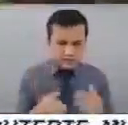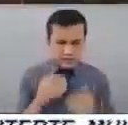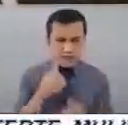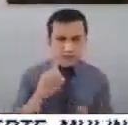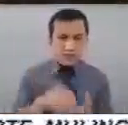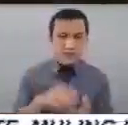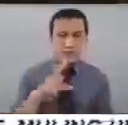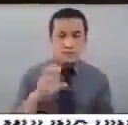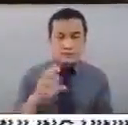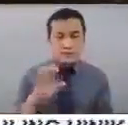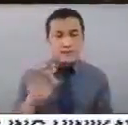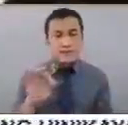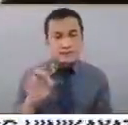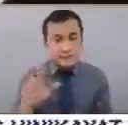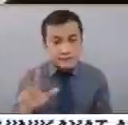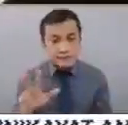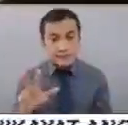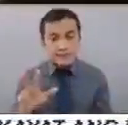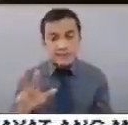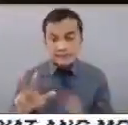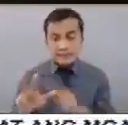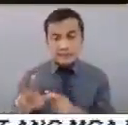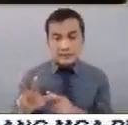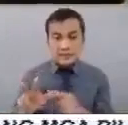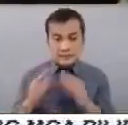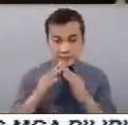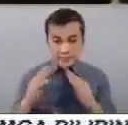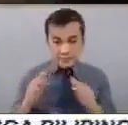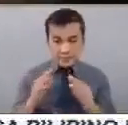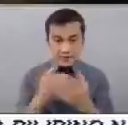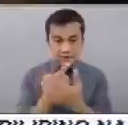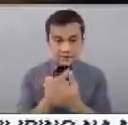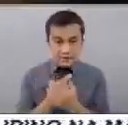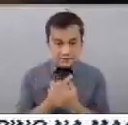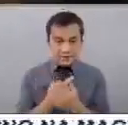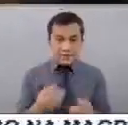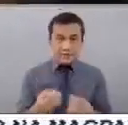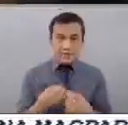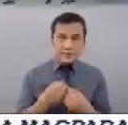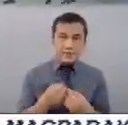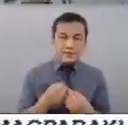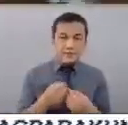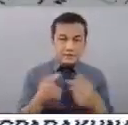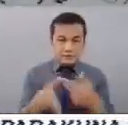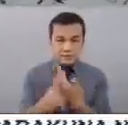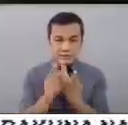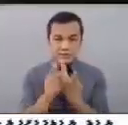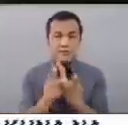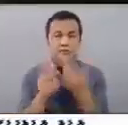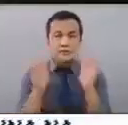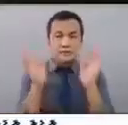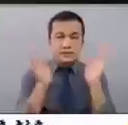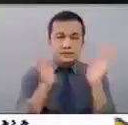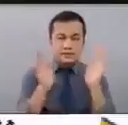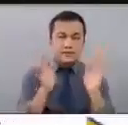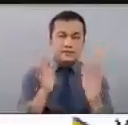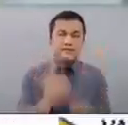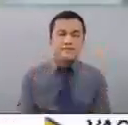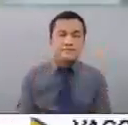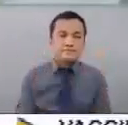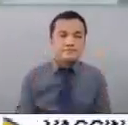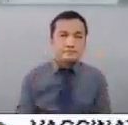sa pandemic at malapit na ang filing ng Certificate of Candidacy, nagpaalala ang alkalde na kailangan ng focus